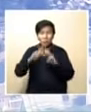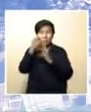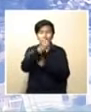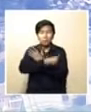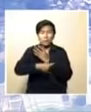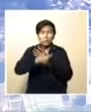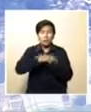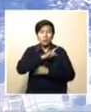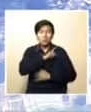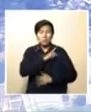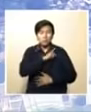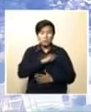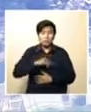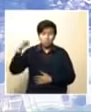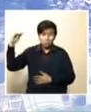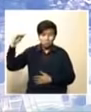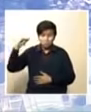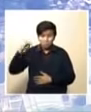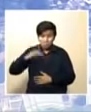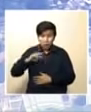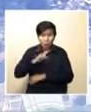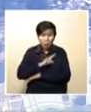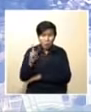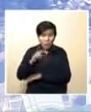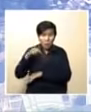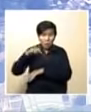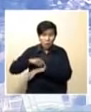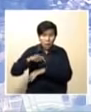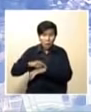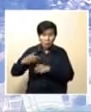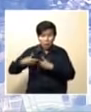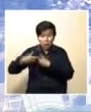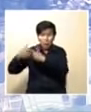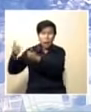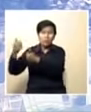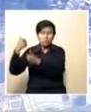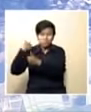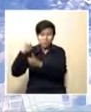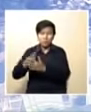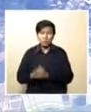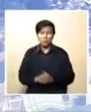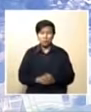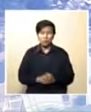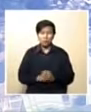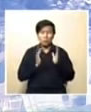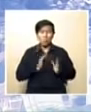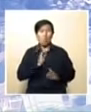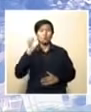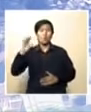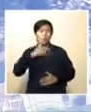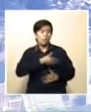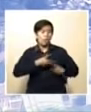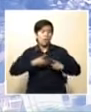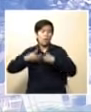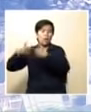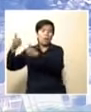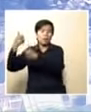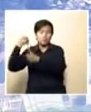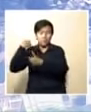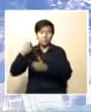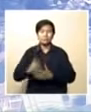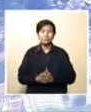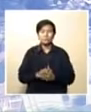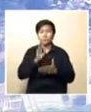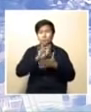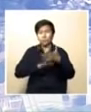ศที่อยากจะชี้แจงเพิ่มเติมครับ ครับผมกราบขอบคุณครับท่านครับครับส่วนเรื่องของการใช้เฟ